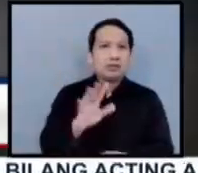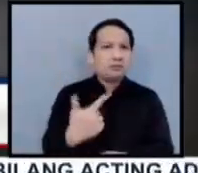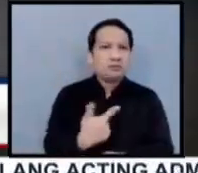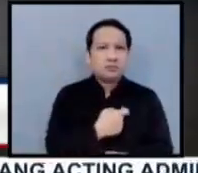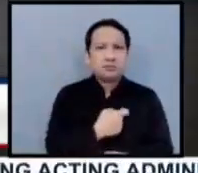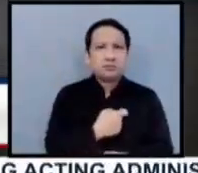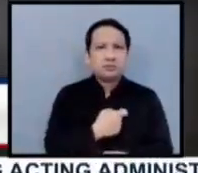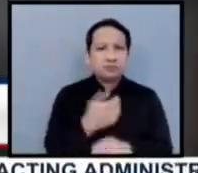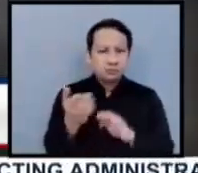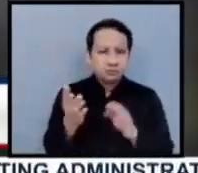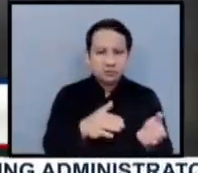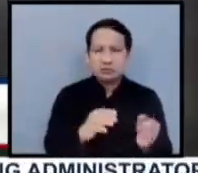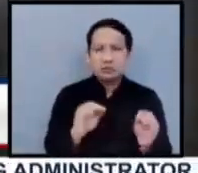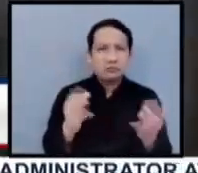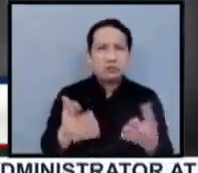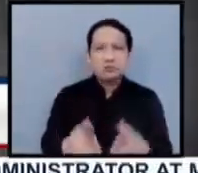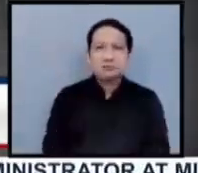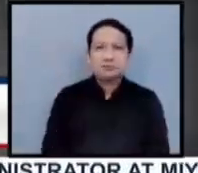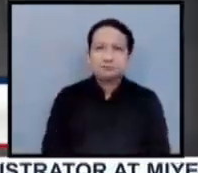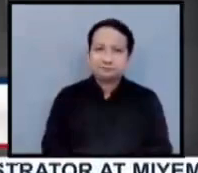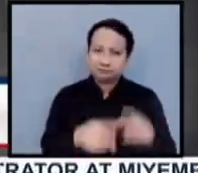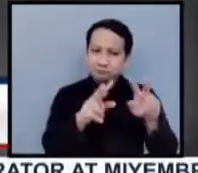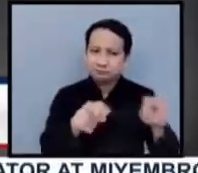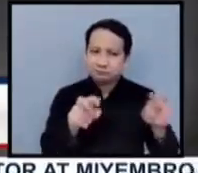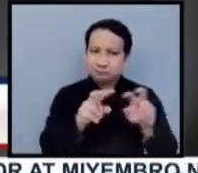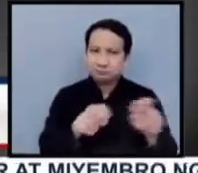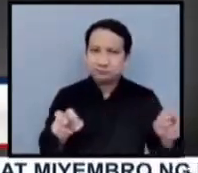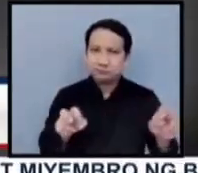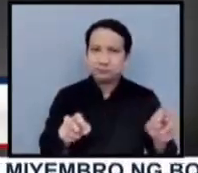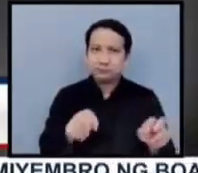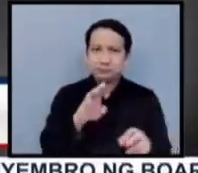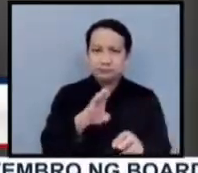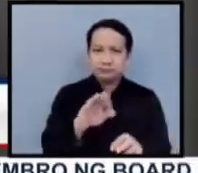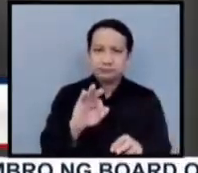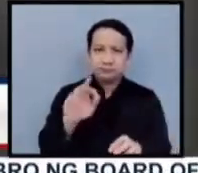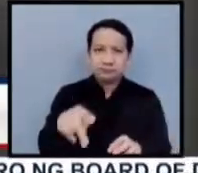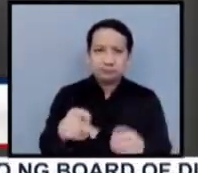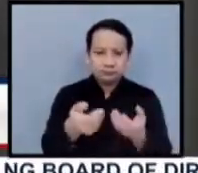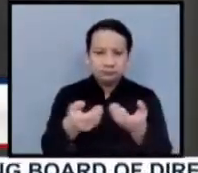sa insidente. Iniimbestigahan pa ng Bureau of Fire Protection ang sanhi ng magkahiwalay na